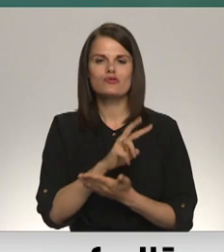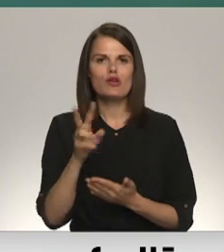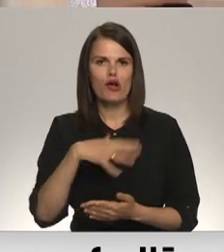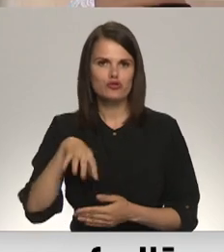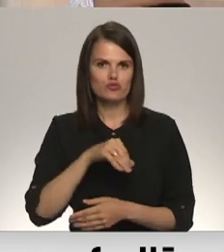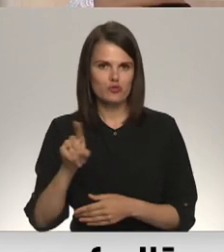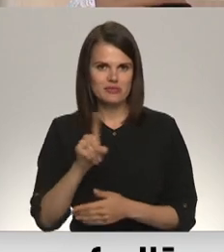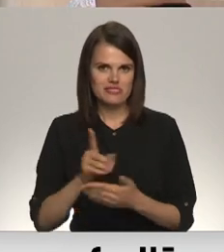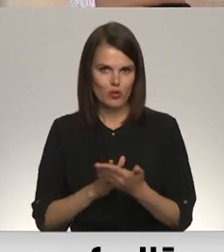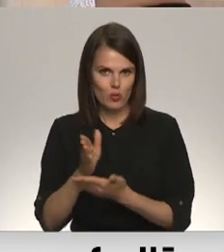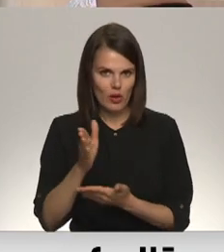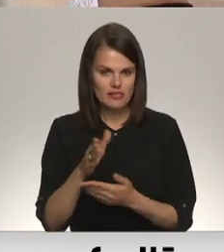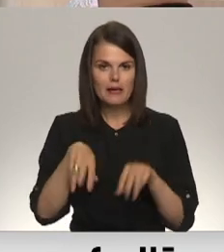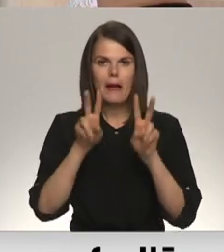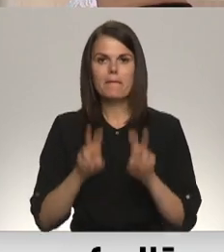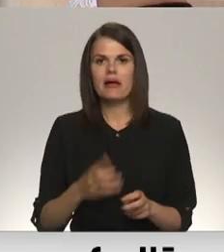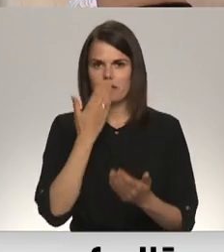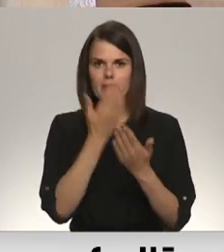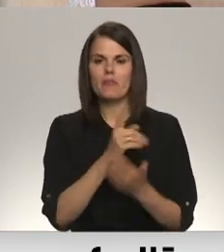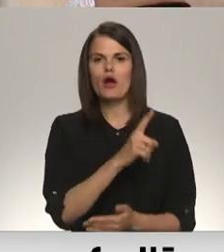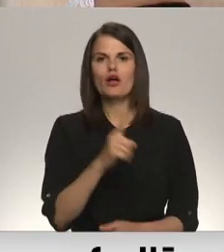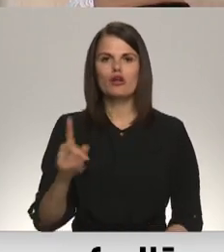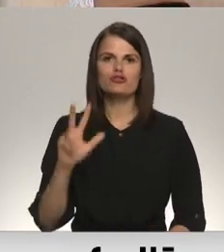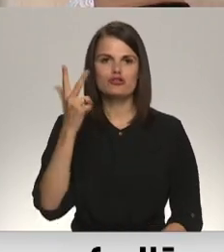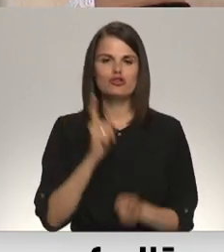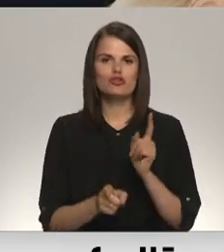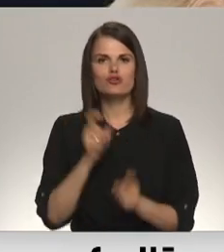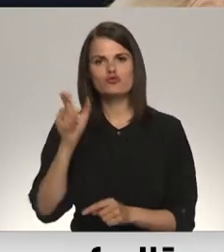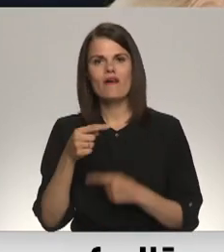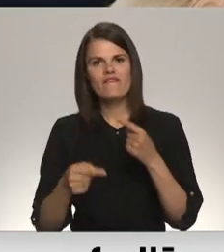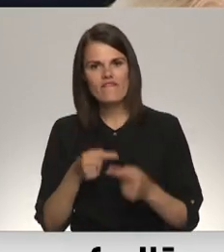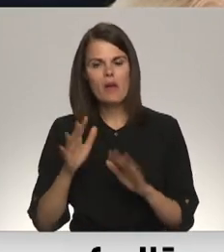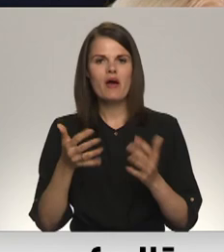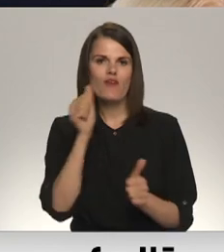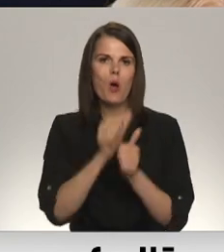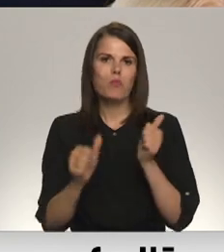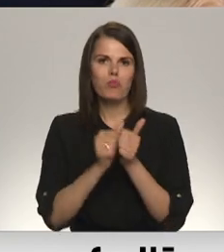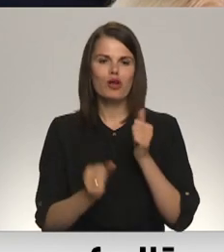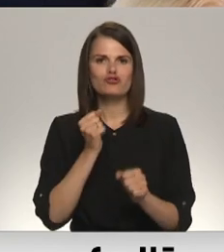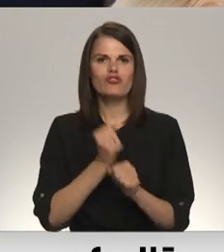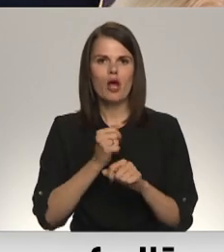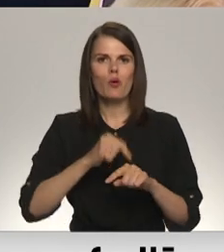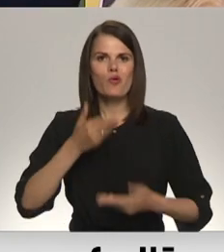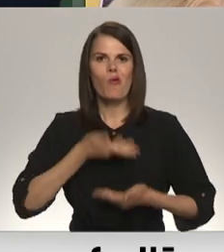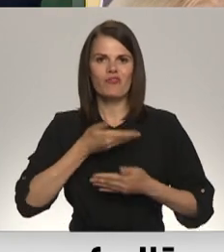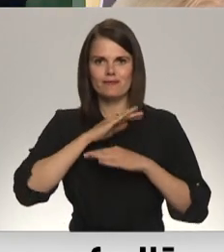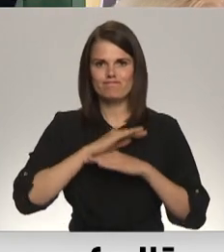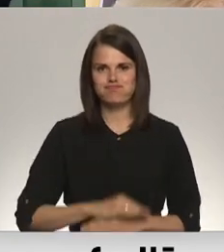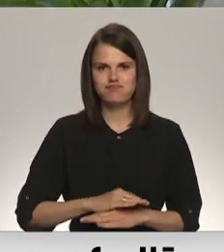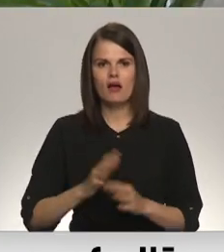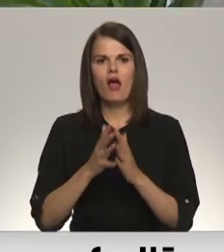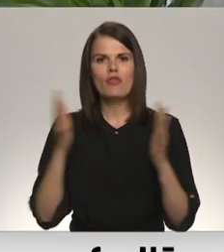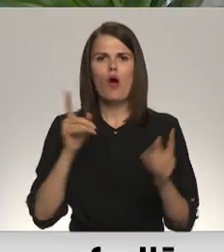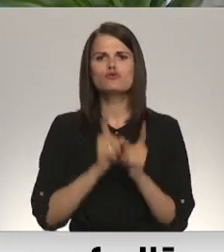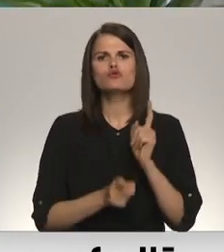mums nozarē. Pētījums parādījis, ka katrs trešais skolotājs vienmēr vai bieži savā darbā jūtas demotivēts. Vairāk skolotāji